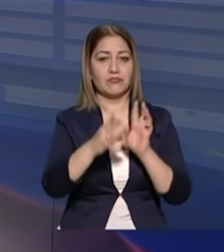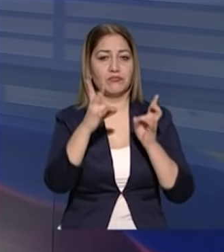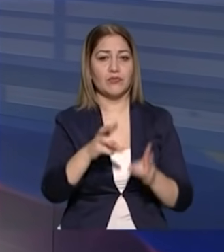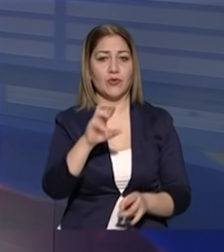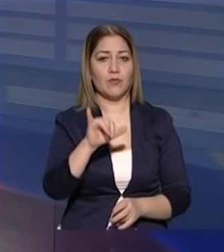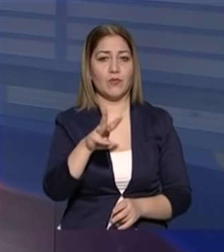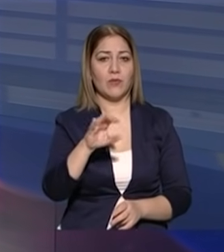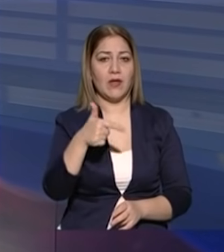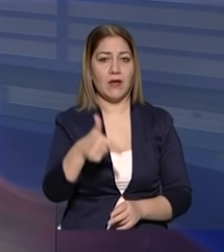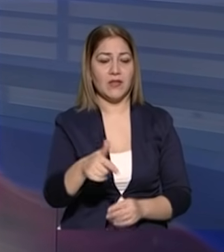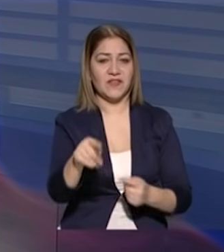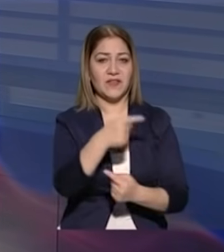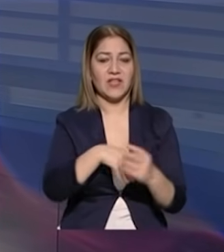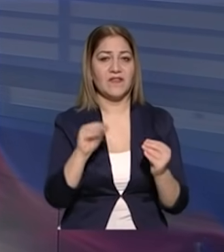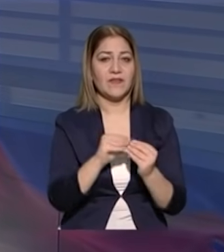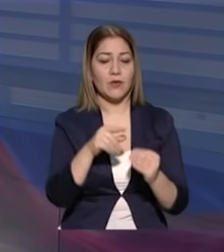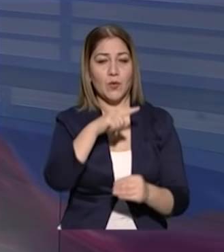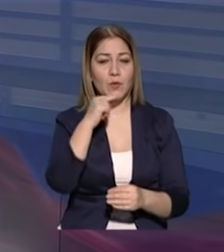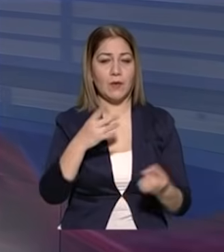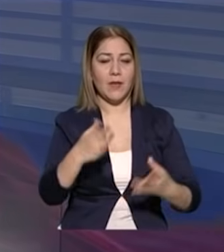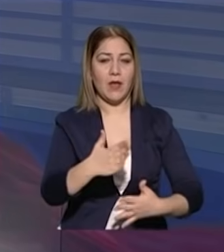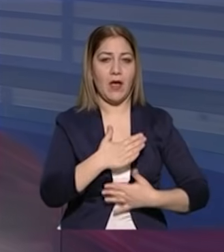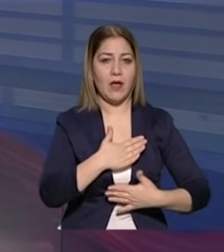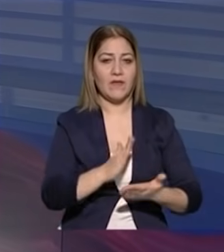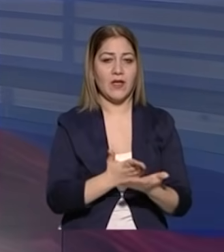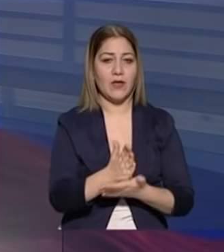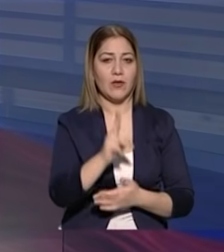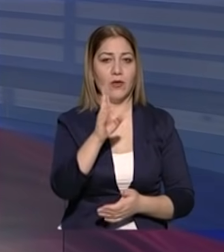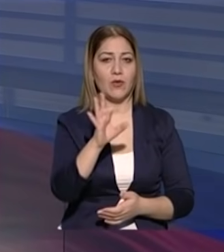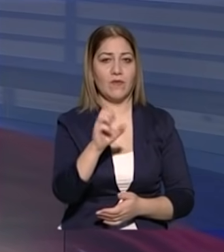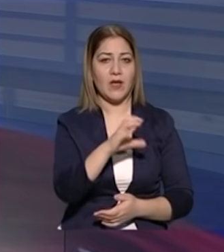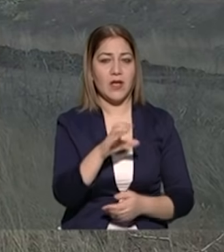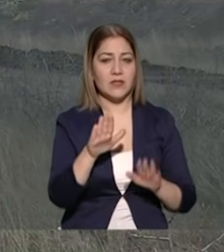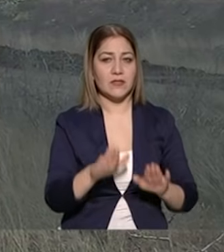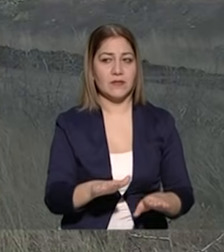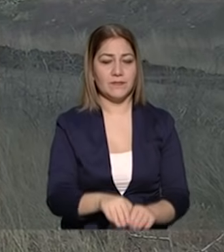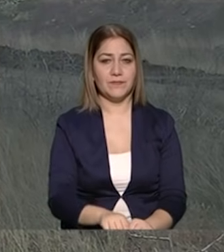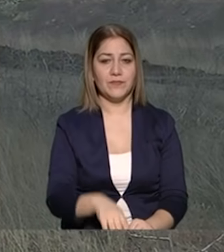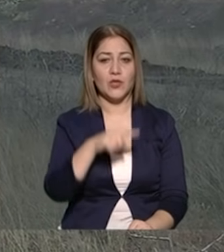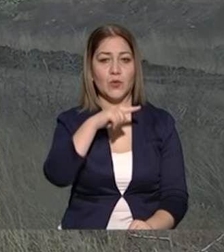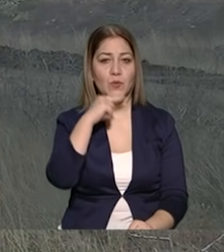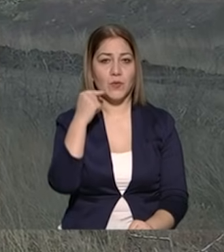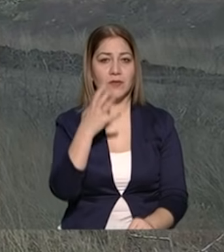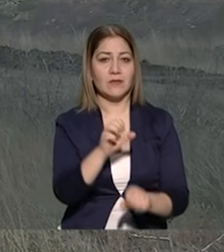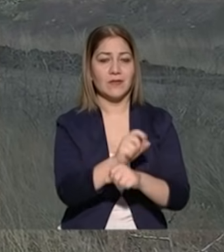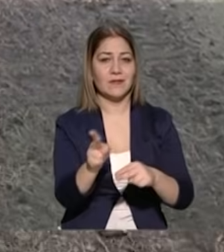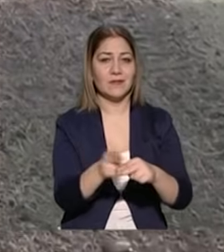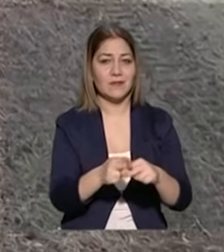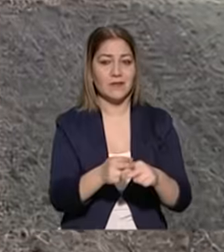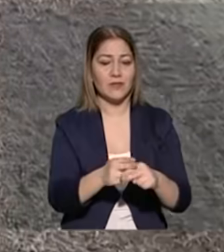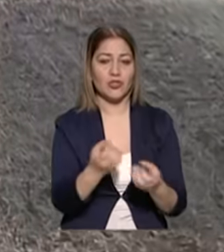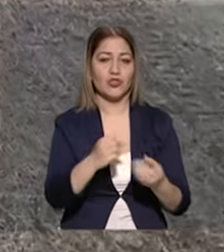Պատգամավորը կարծում է, որ այսուհետև Ռուսաստանը պետք է ակտիվացնի քաղաքականությունը Կովկասում։ Ռուս ագրավորները շարունակում